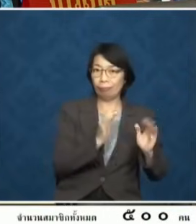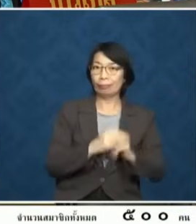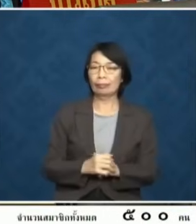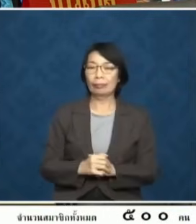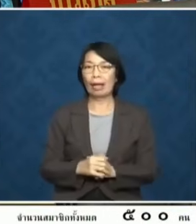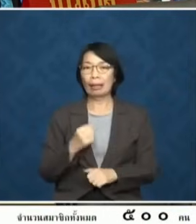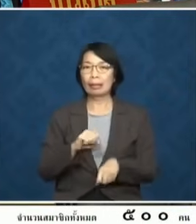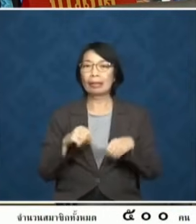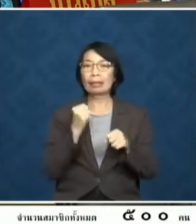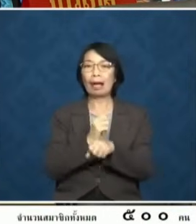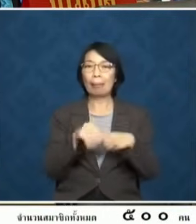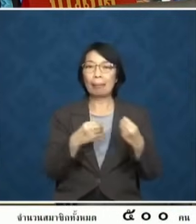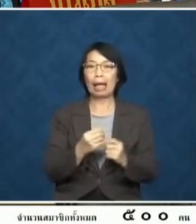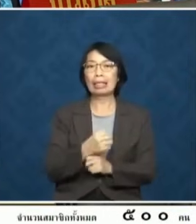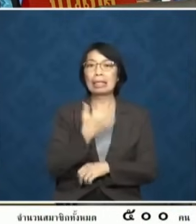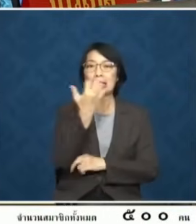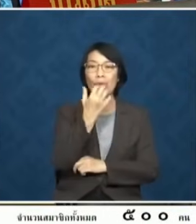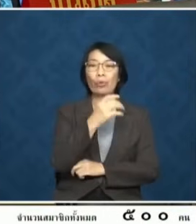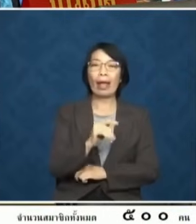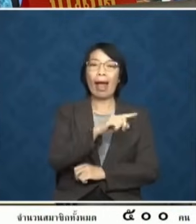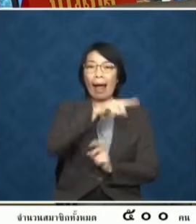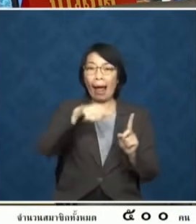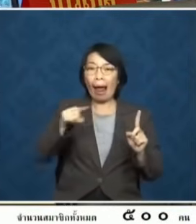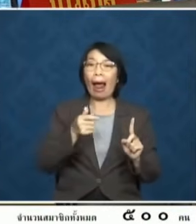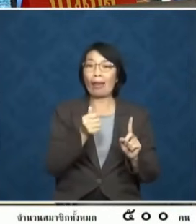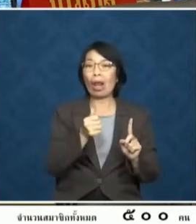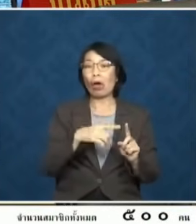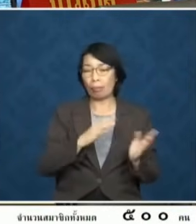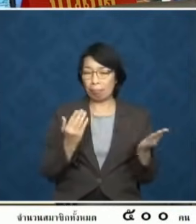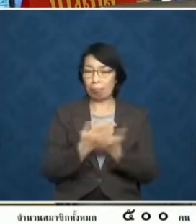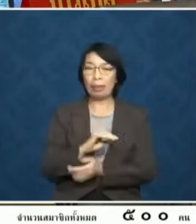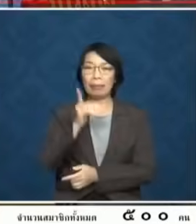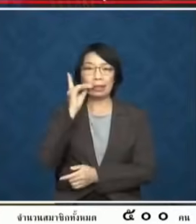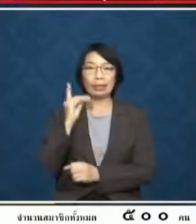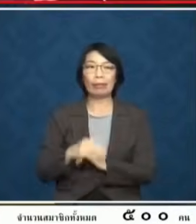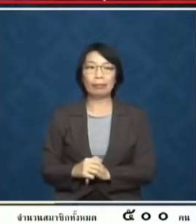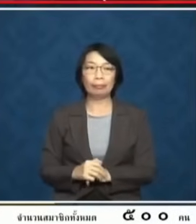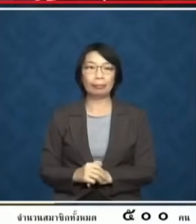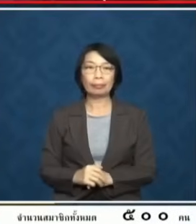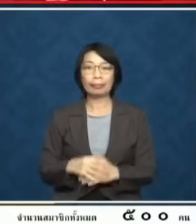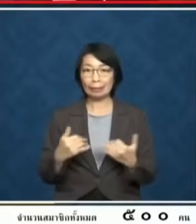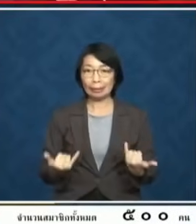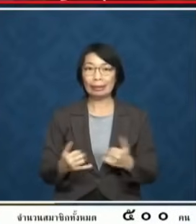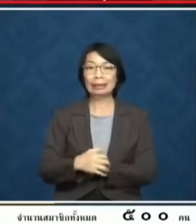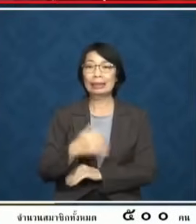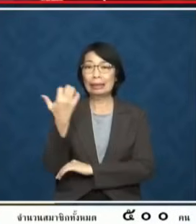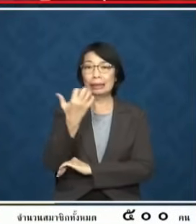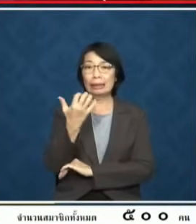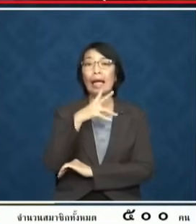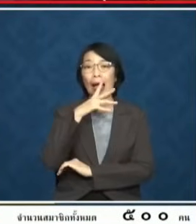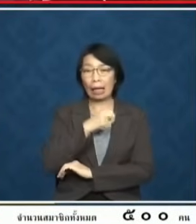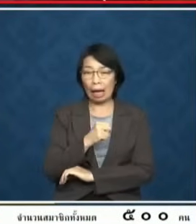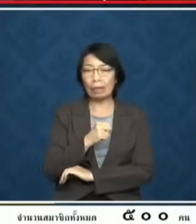ยุติทีวีในระบบอนาล็อกเร็วขึ้นท่านประธานคะดิฉันต้องบอกว่าในขณะที่สื่อดั้งเดิม